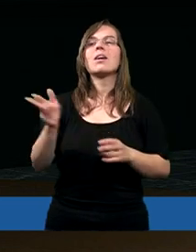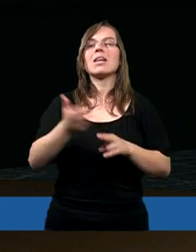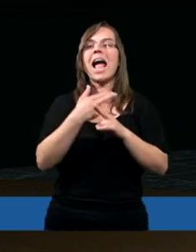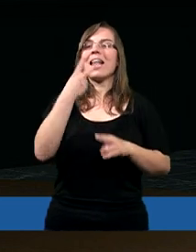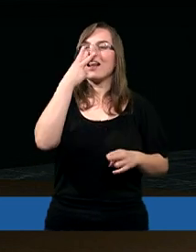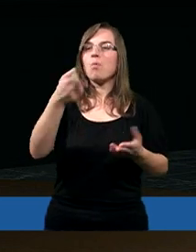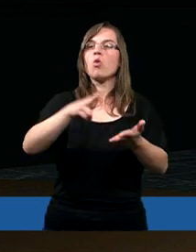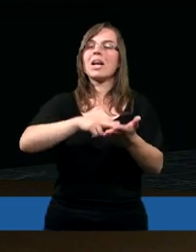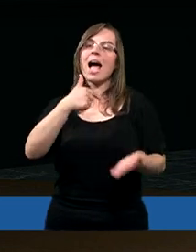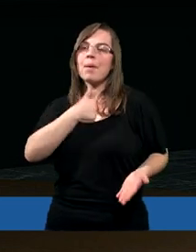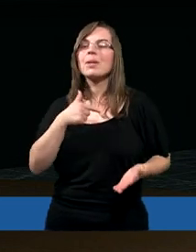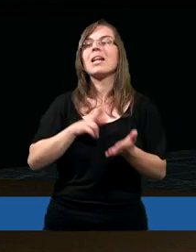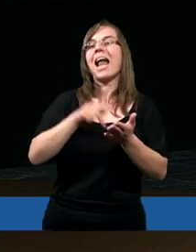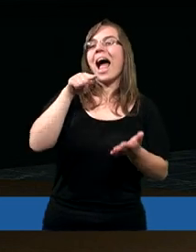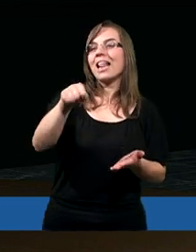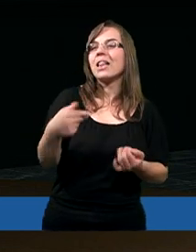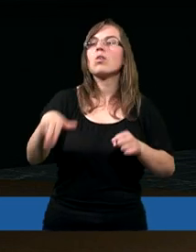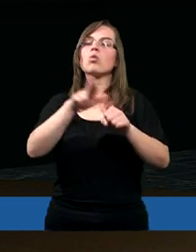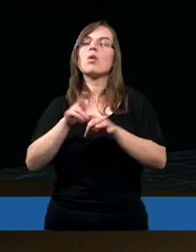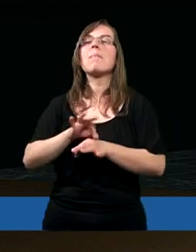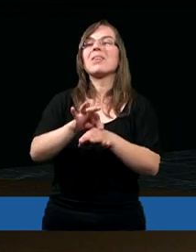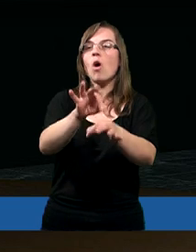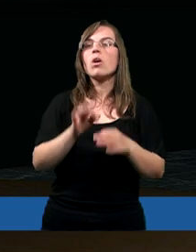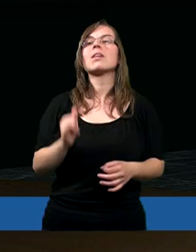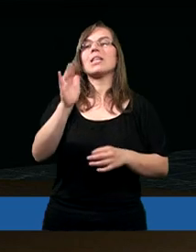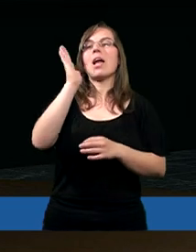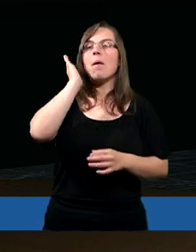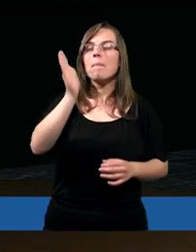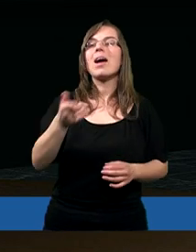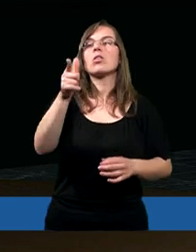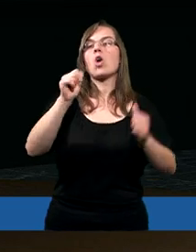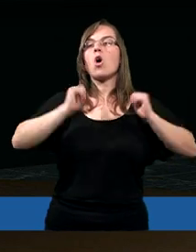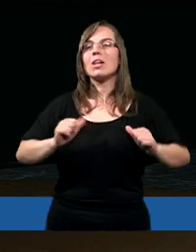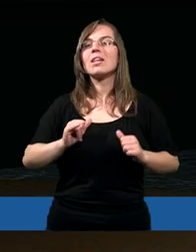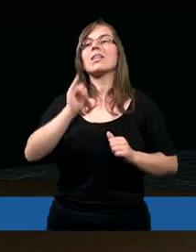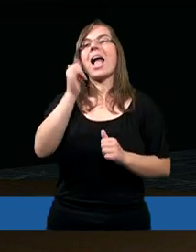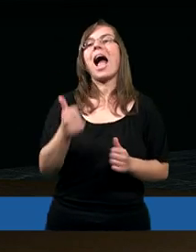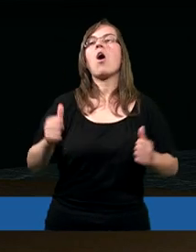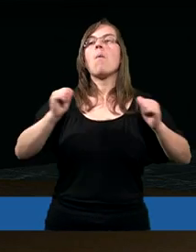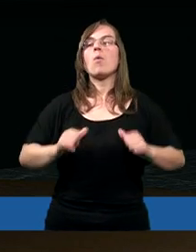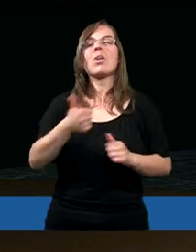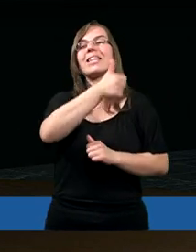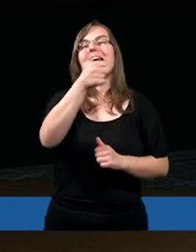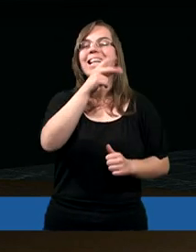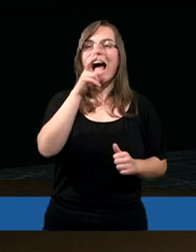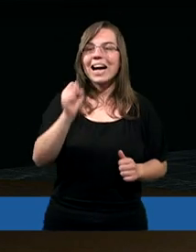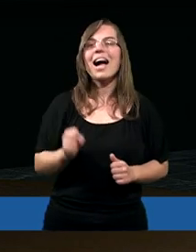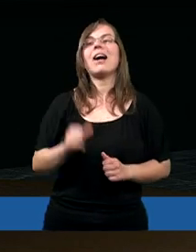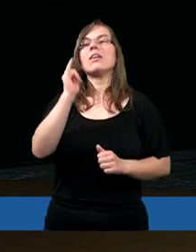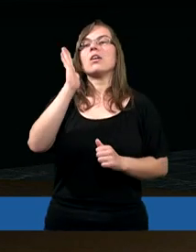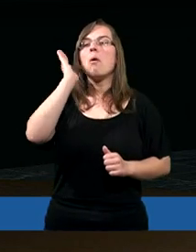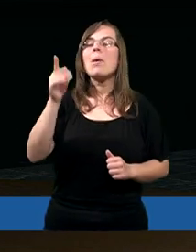Wtedy spojrzą na mnie, na tego, którego przebodli i będą go opłakiwać, jak opłakuje się jedynaka